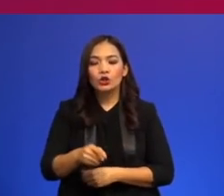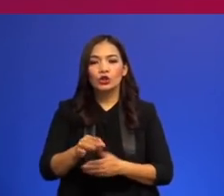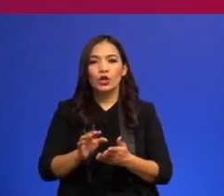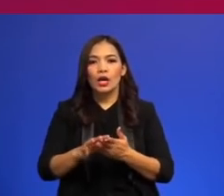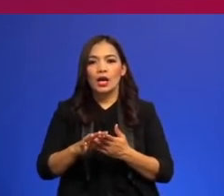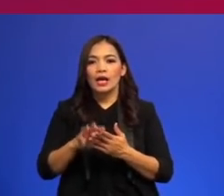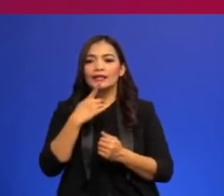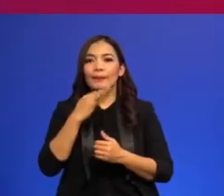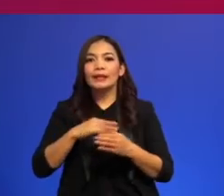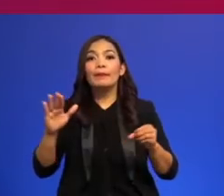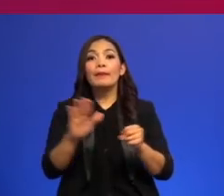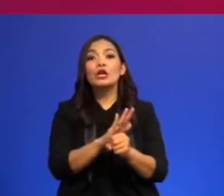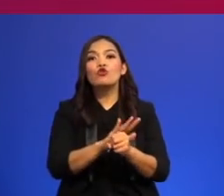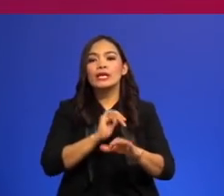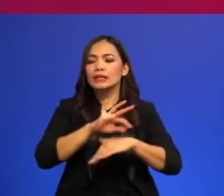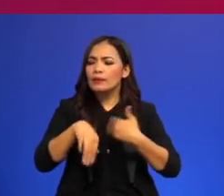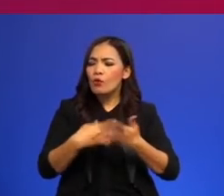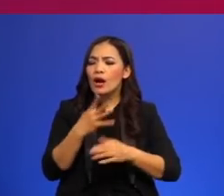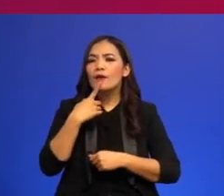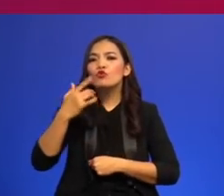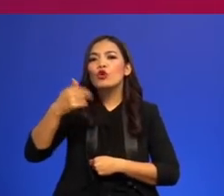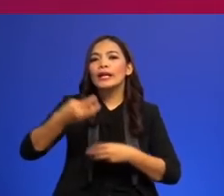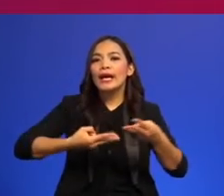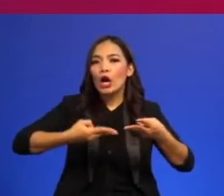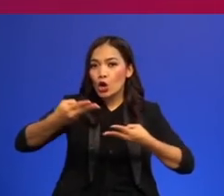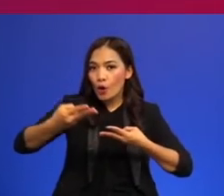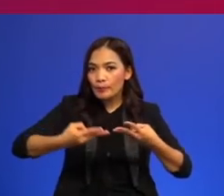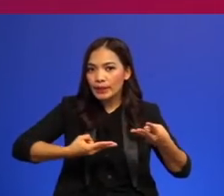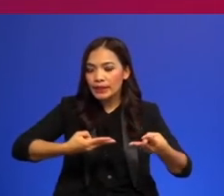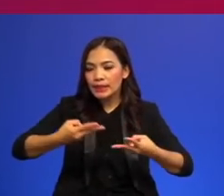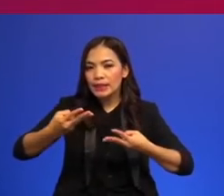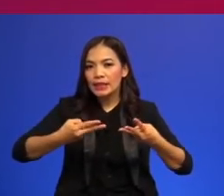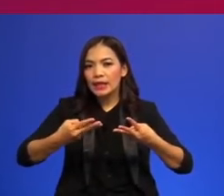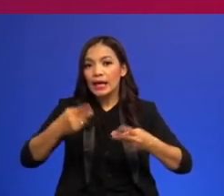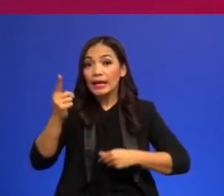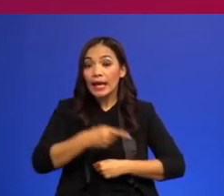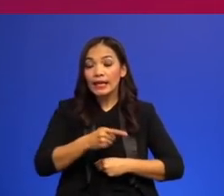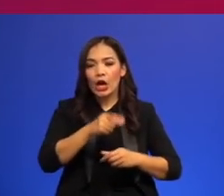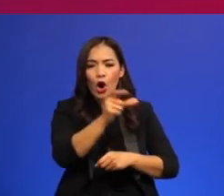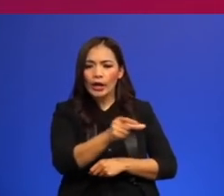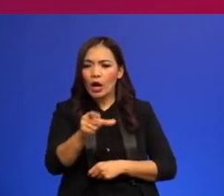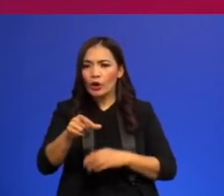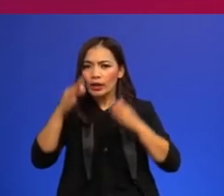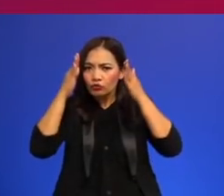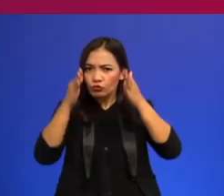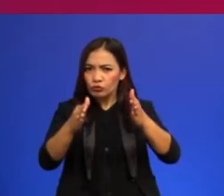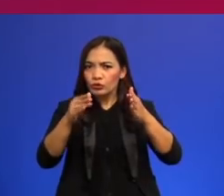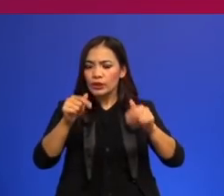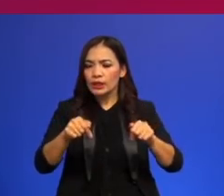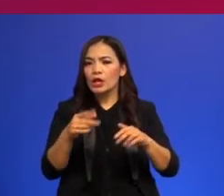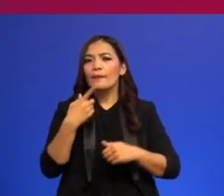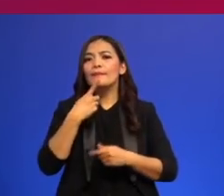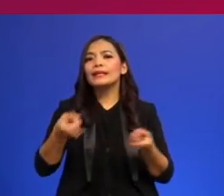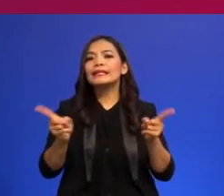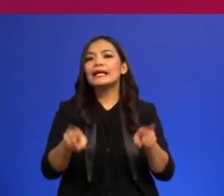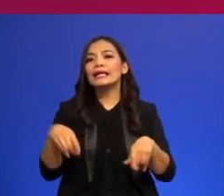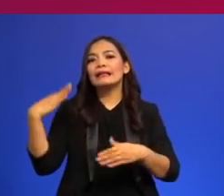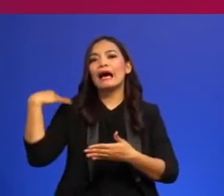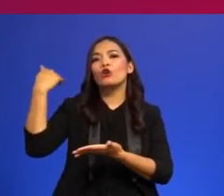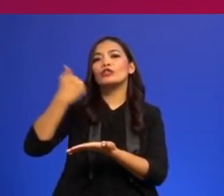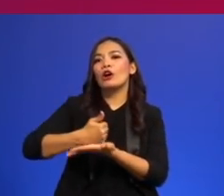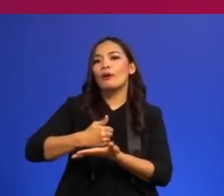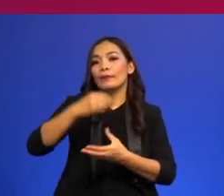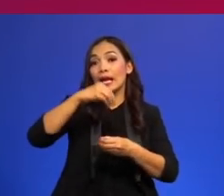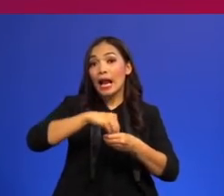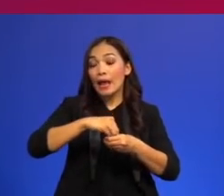mencukupi kebutuhan ekonomi pihak-pihak tertentu yang dipandang sebagai tanggung jawabnya